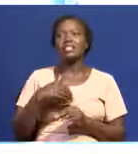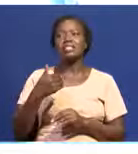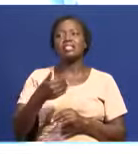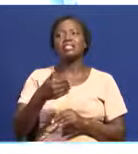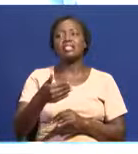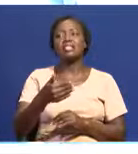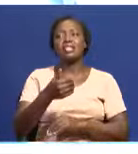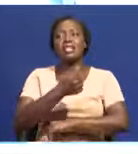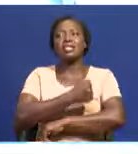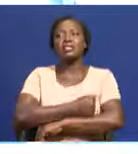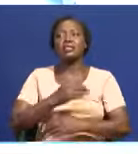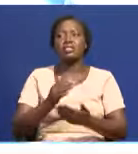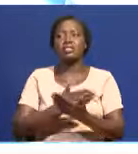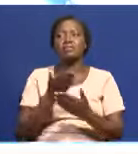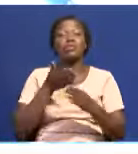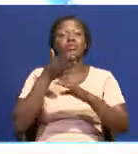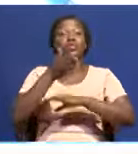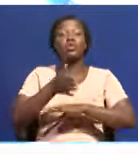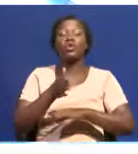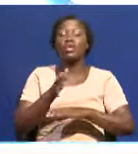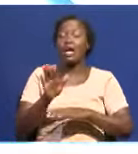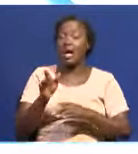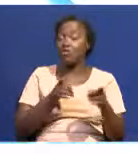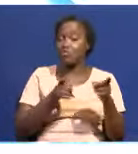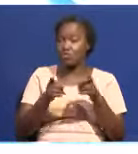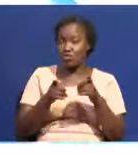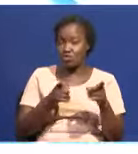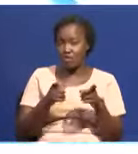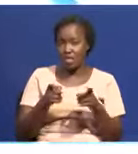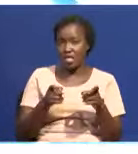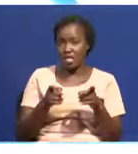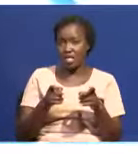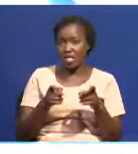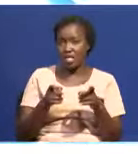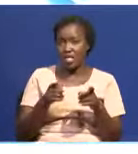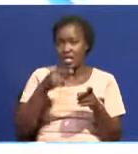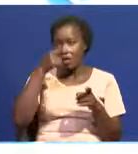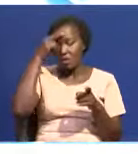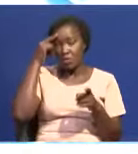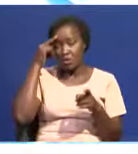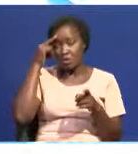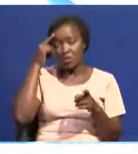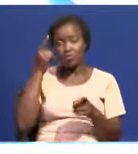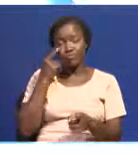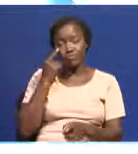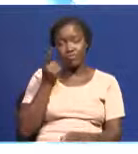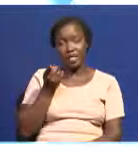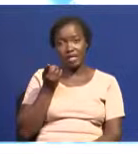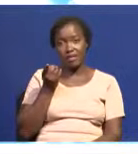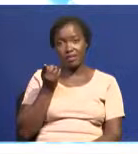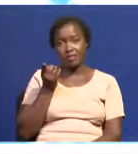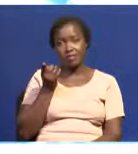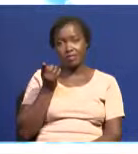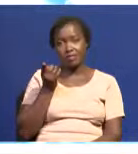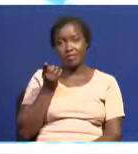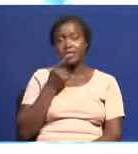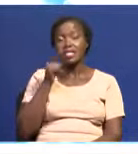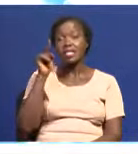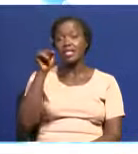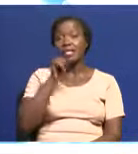school. It's something that is beyond her control because of what you can see. And